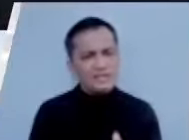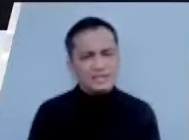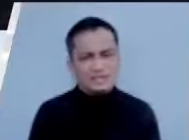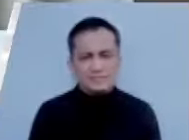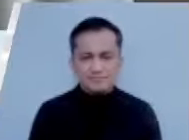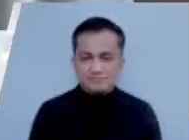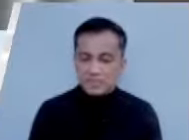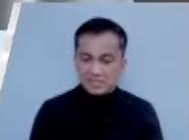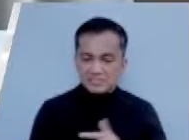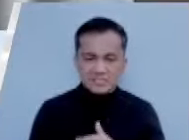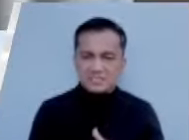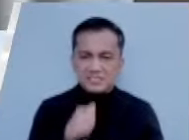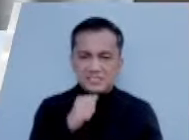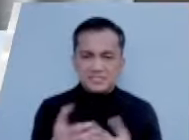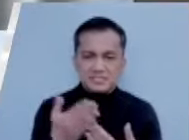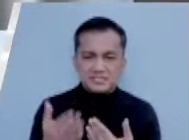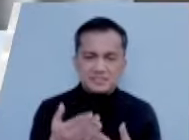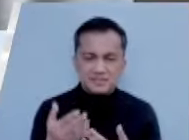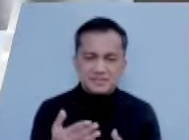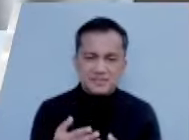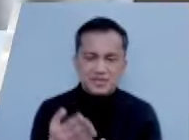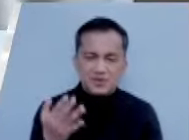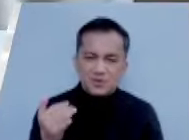Kasi sa fancy talagang